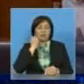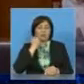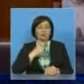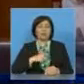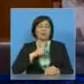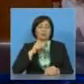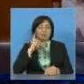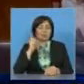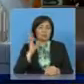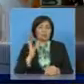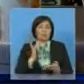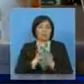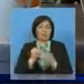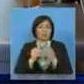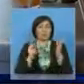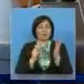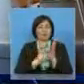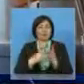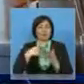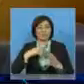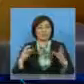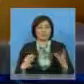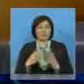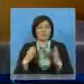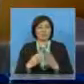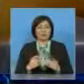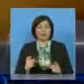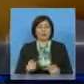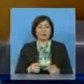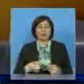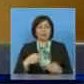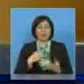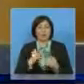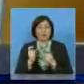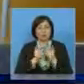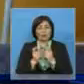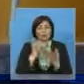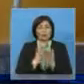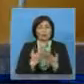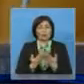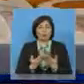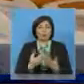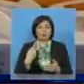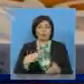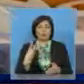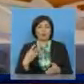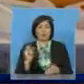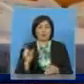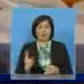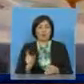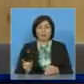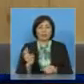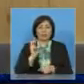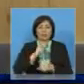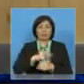емес. 18 науқас жансақтау бөлімінде өмір мен өлім арасында жатыр. Бүгіннің өзінде түске дейін 24 науқас